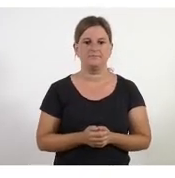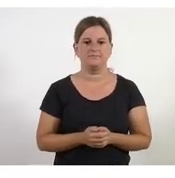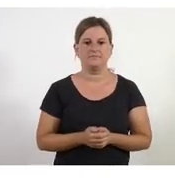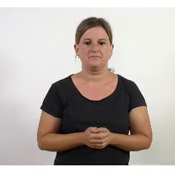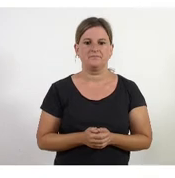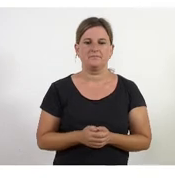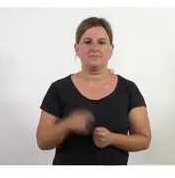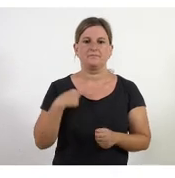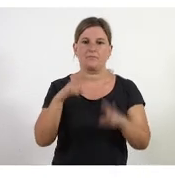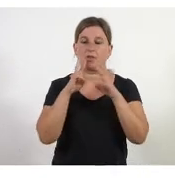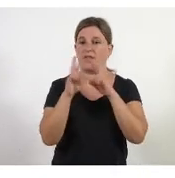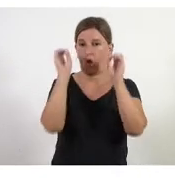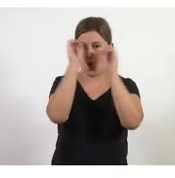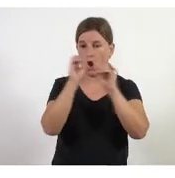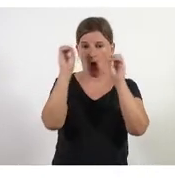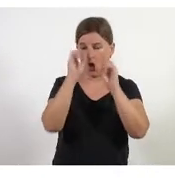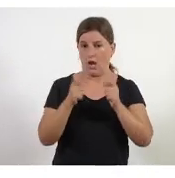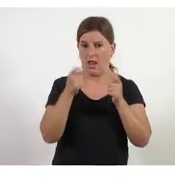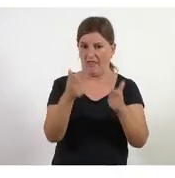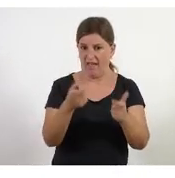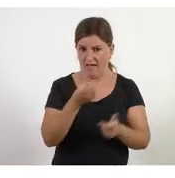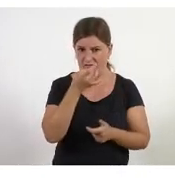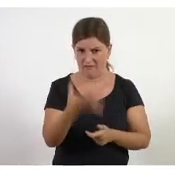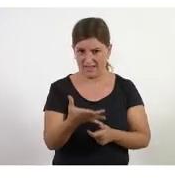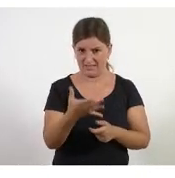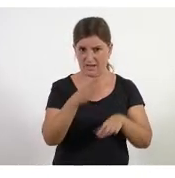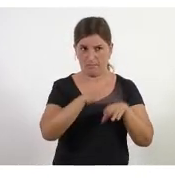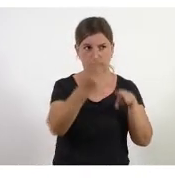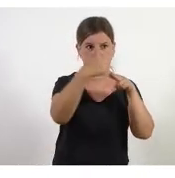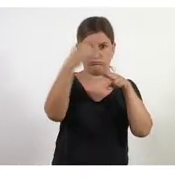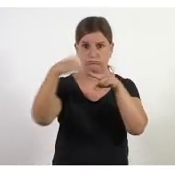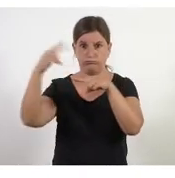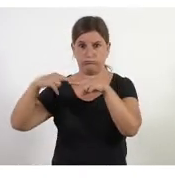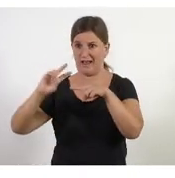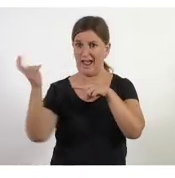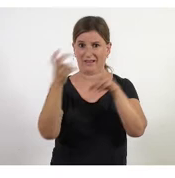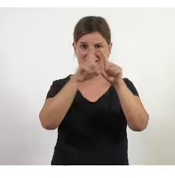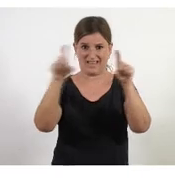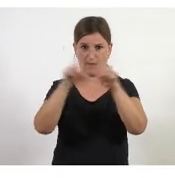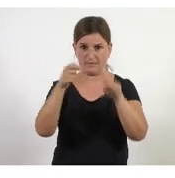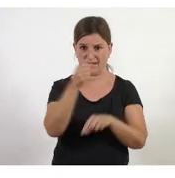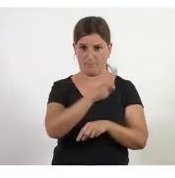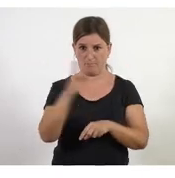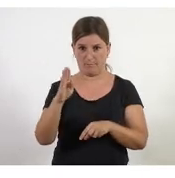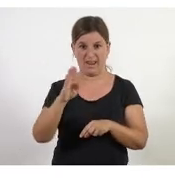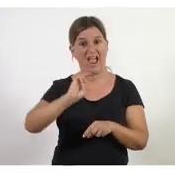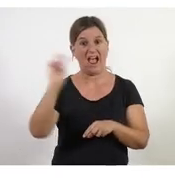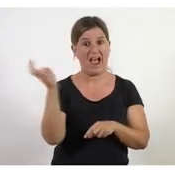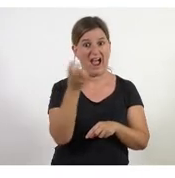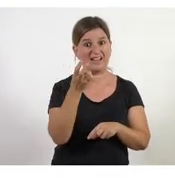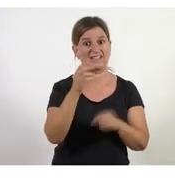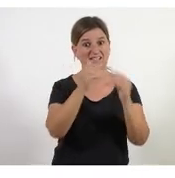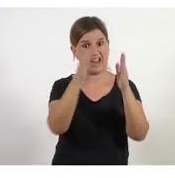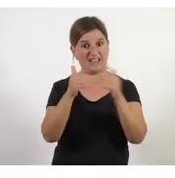justament Google facilita això i moltes entitats també integren aquestes altres solucions que estem veient en pantalla. També